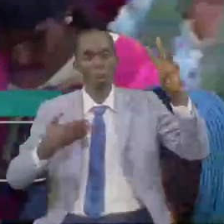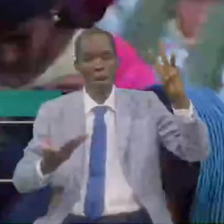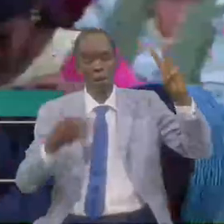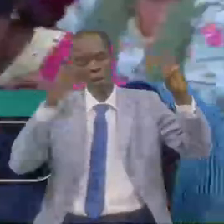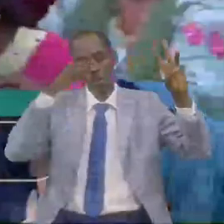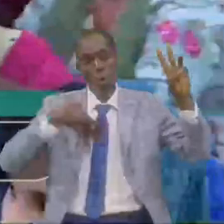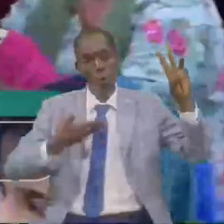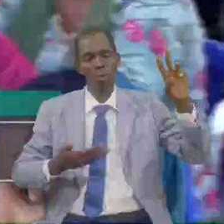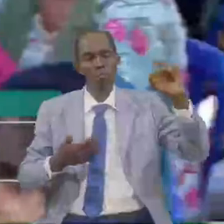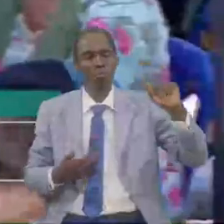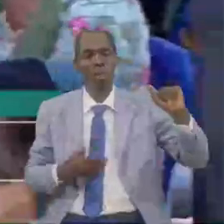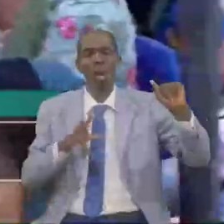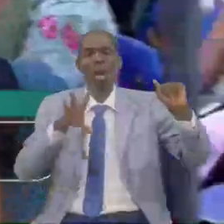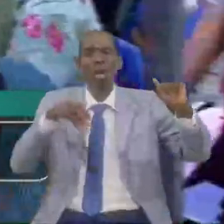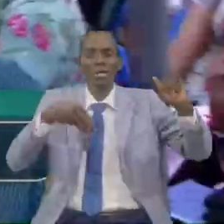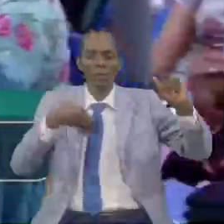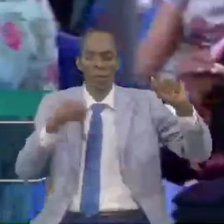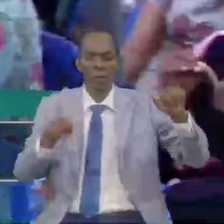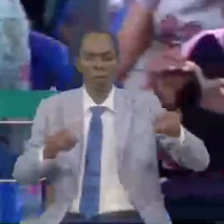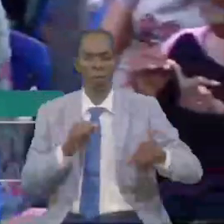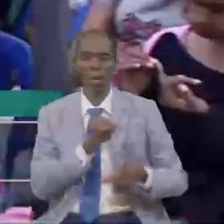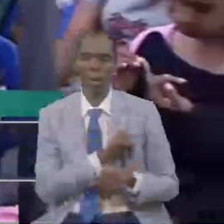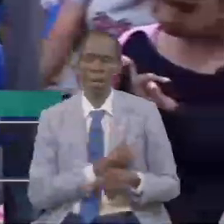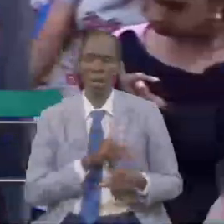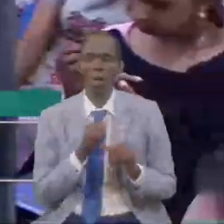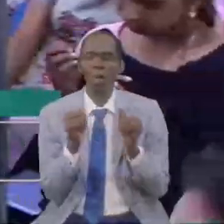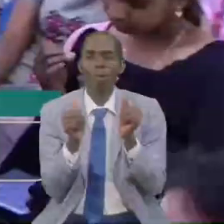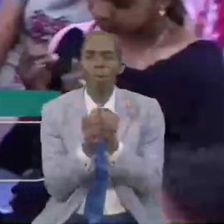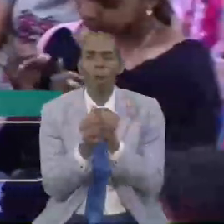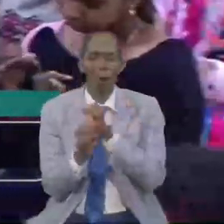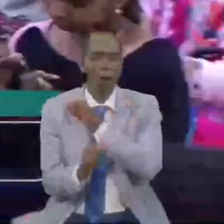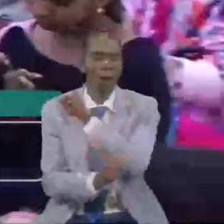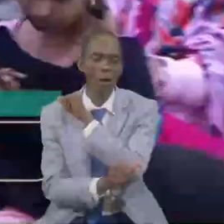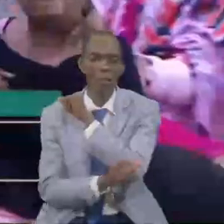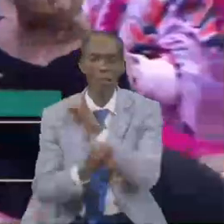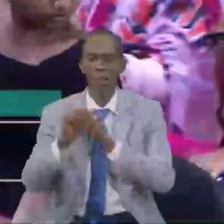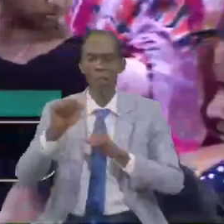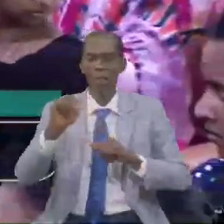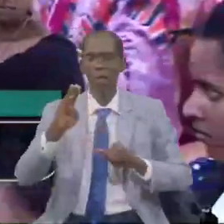Et A, c'est l'attitude acceptable. Comme Abraham.